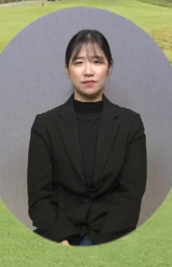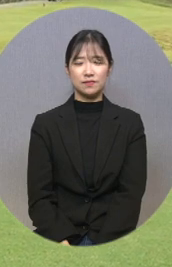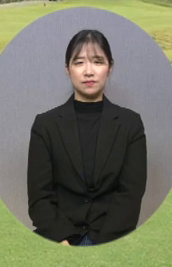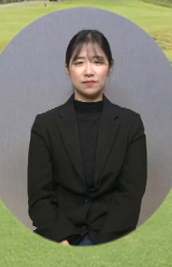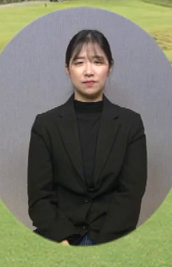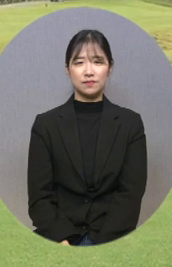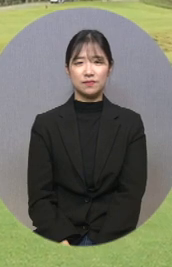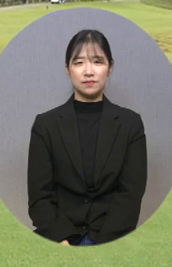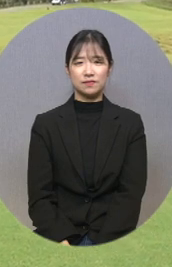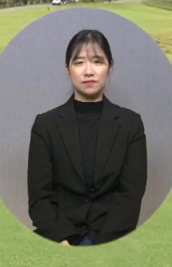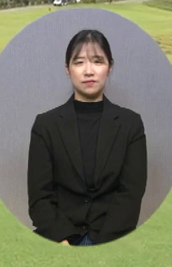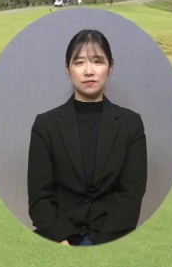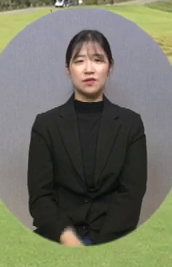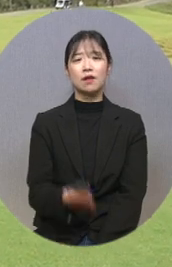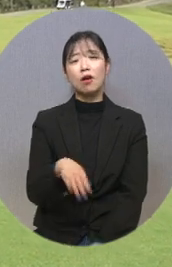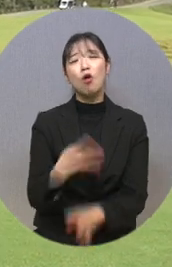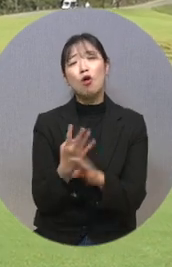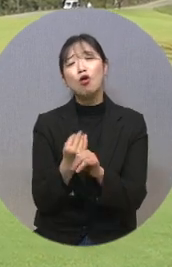형 언제 하실 거예요?